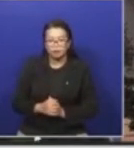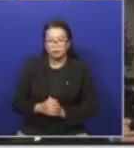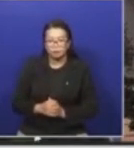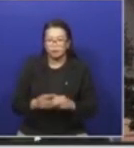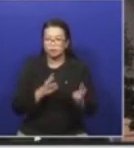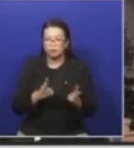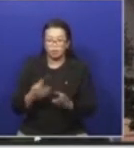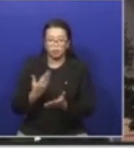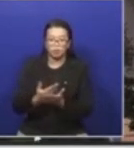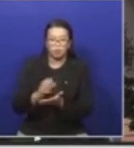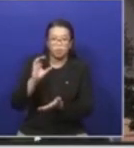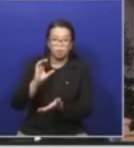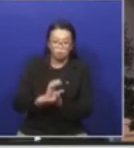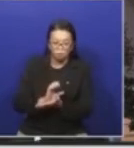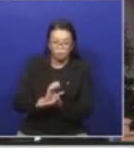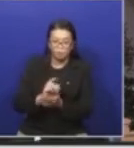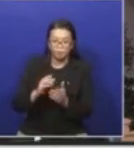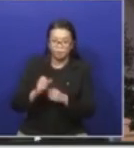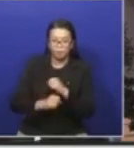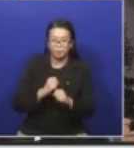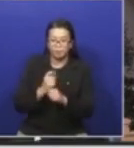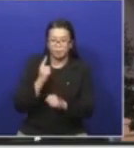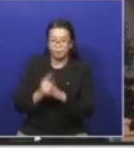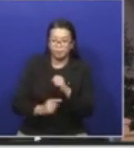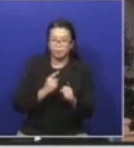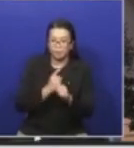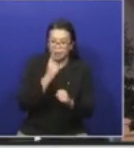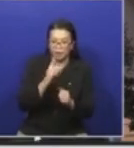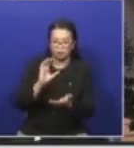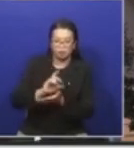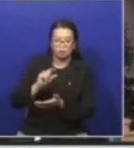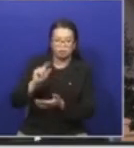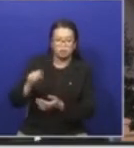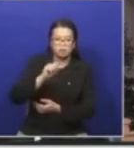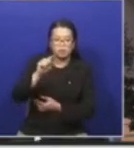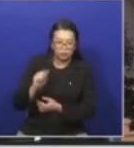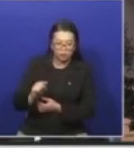วิธีการงบประมาณเนี่ยให้ตั้งไว้ปีแรก 20% ของวงเงินงบประมาณทั้งหมดเข